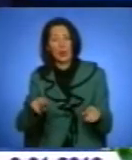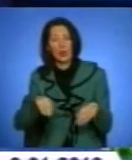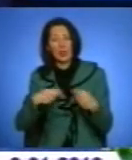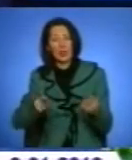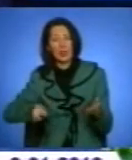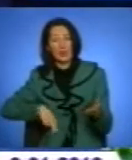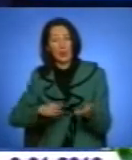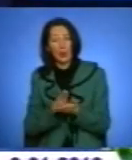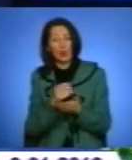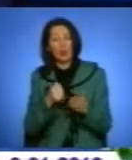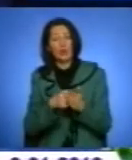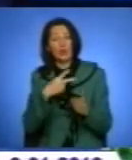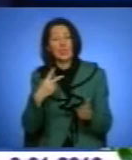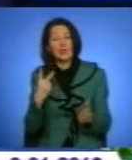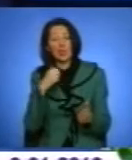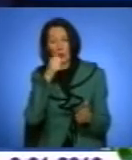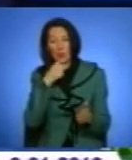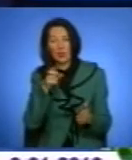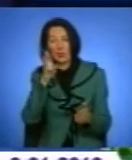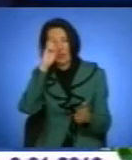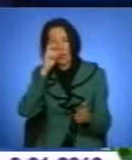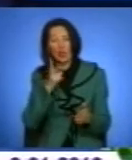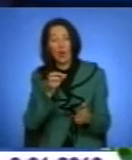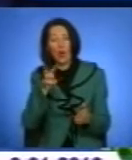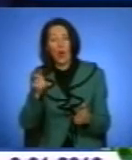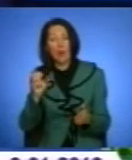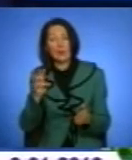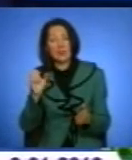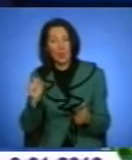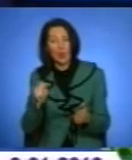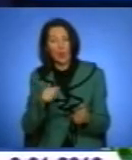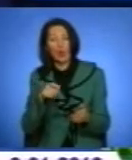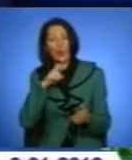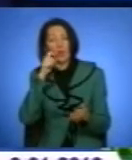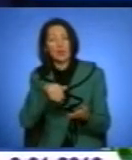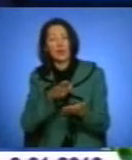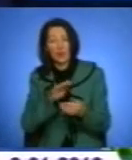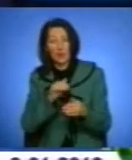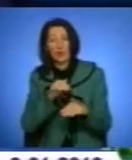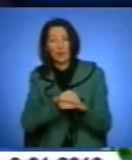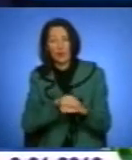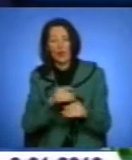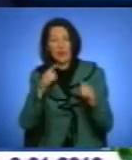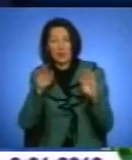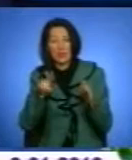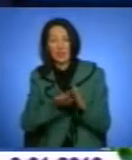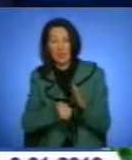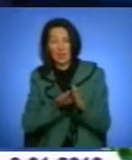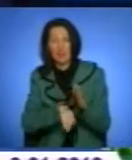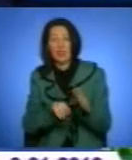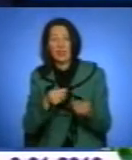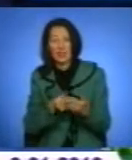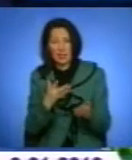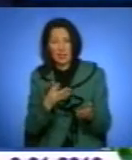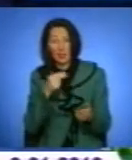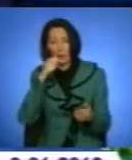У 2012 році Держкомстат України зафіксував зниження цін переважно на деякі продукти харчування. А з 1 січня